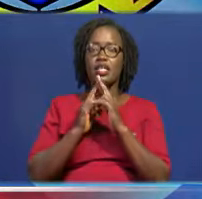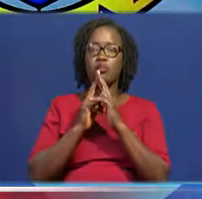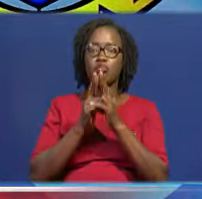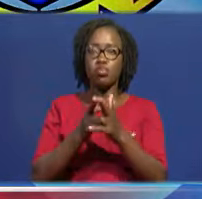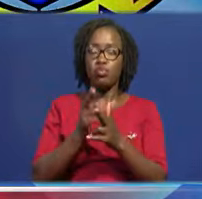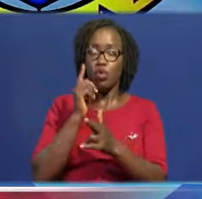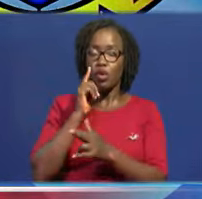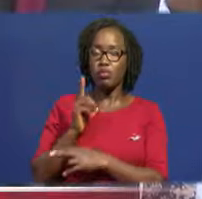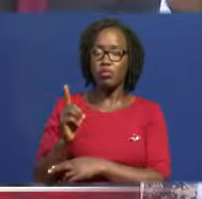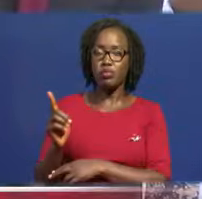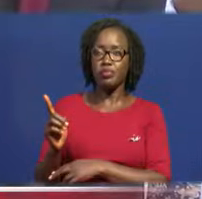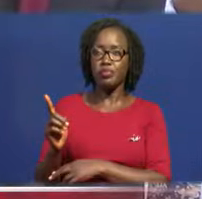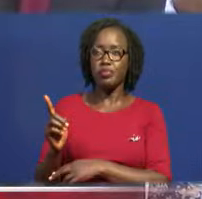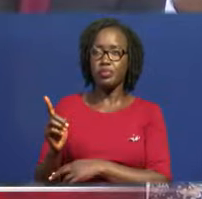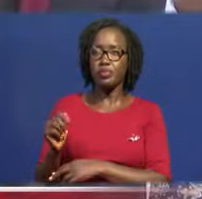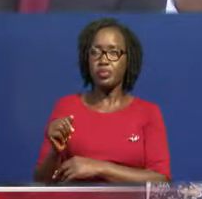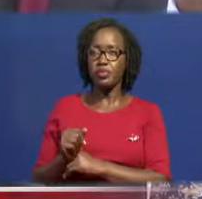taarifa hiyo.